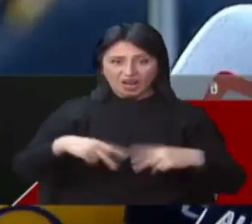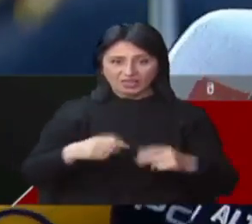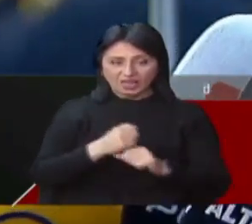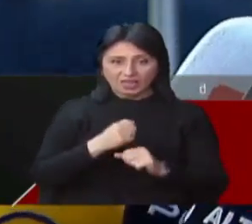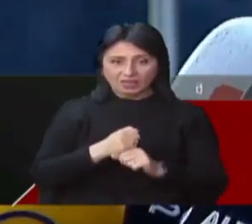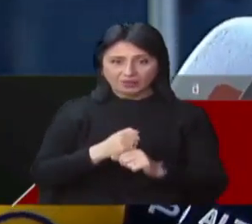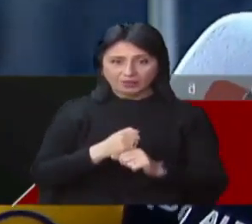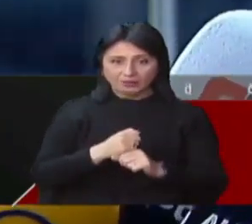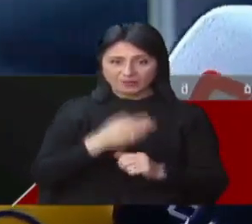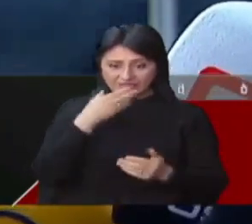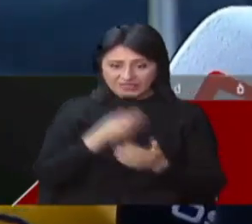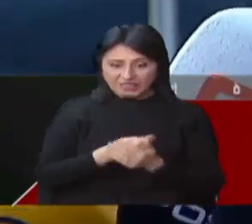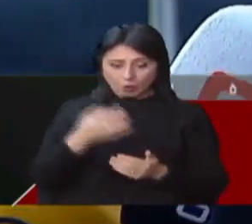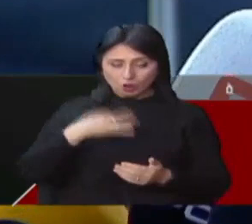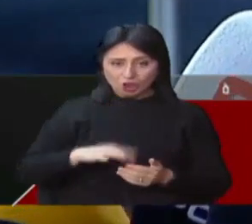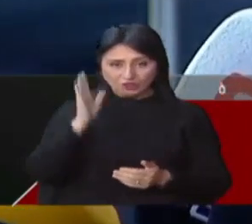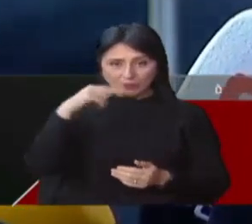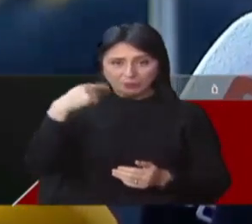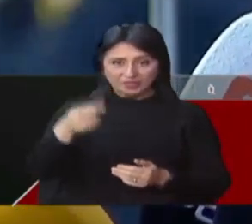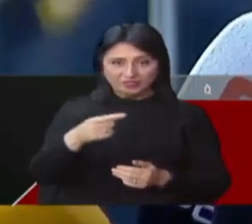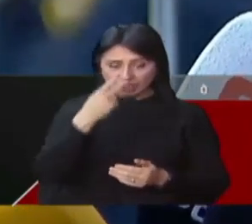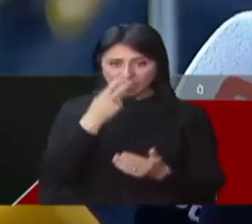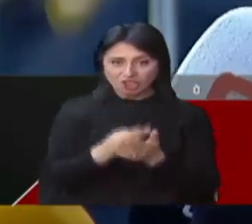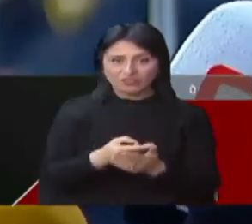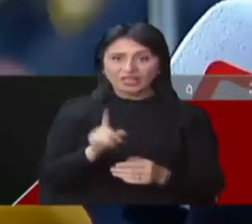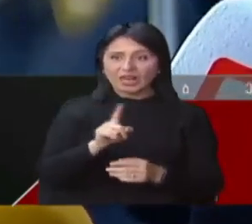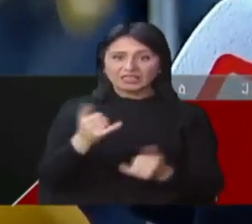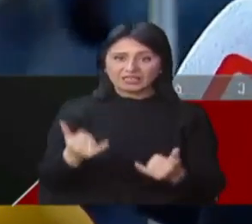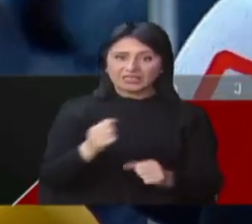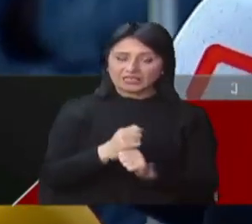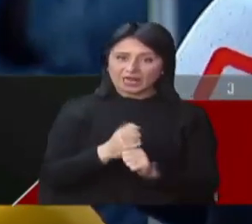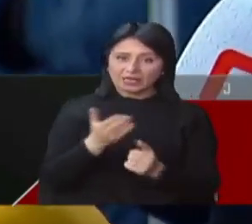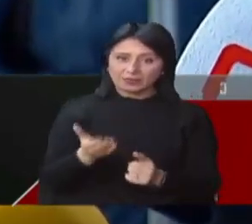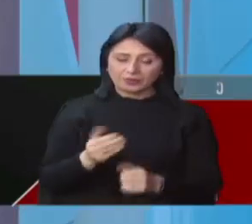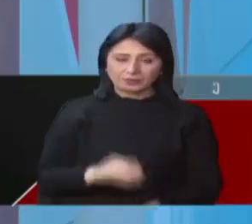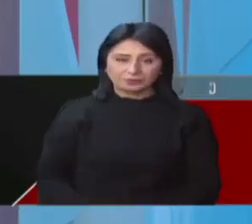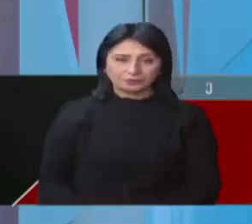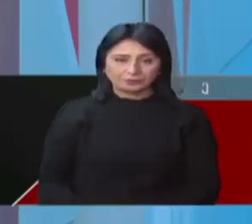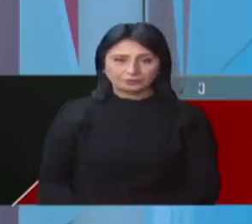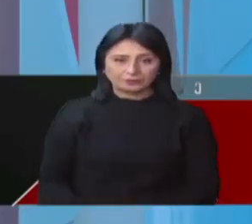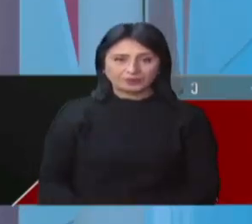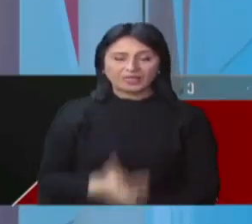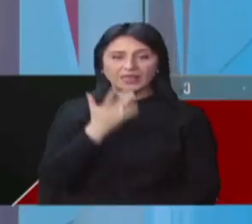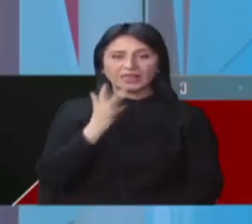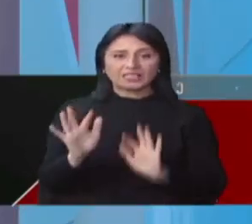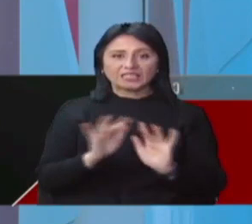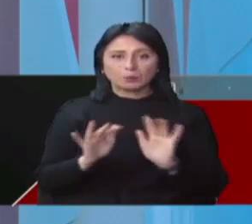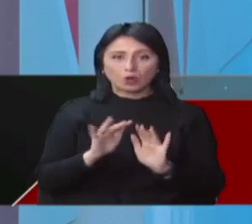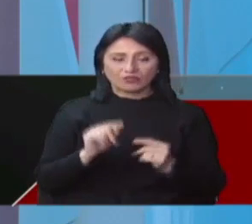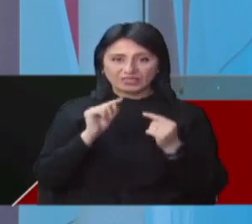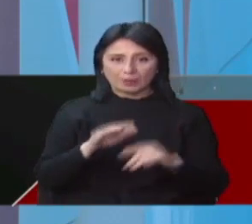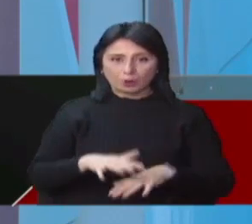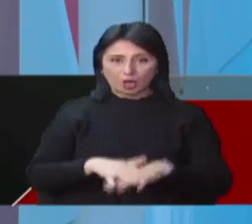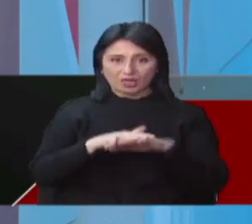გადაიკეთებენ. საკუთარი შვილების პერსპექტივიდან შეხედონ იმას, რასაც დღეს აკეთებენ. ნაციონალური მოძრაობა